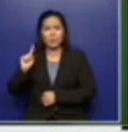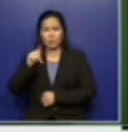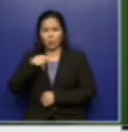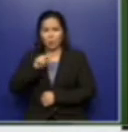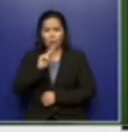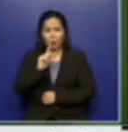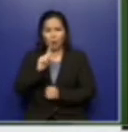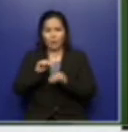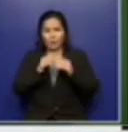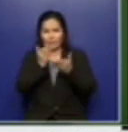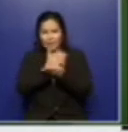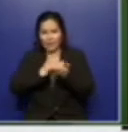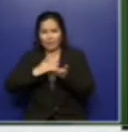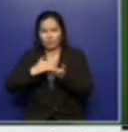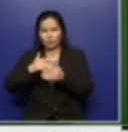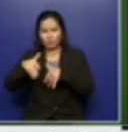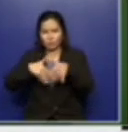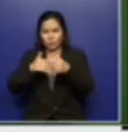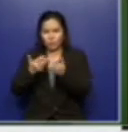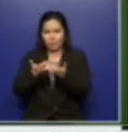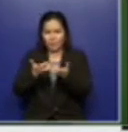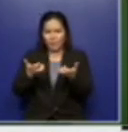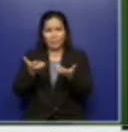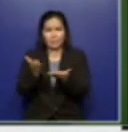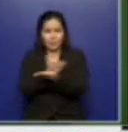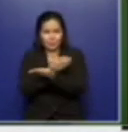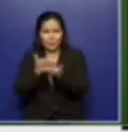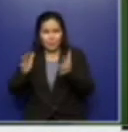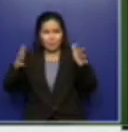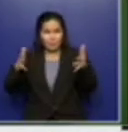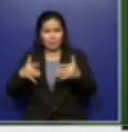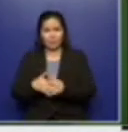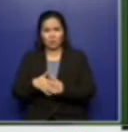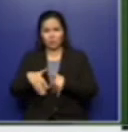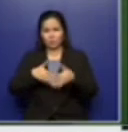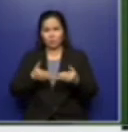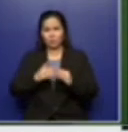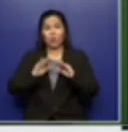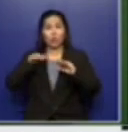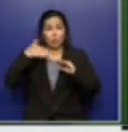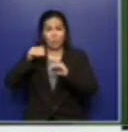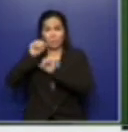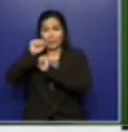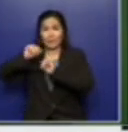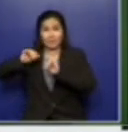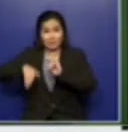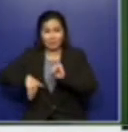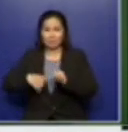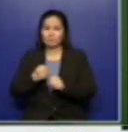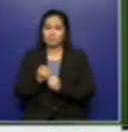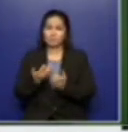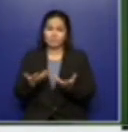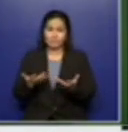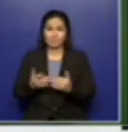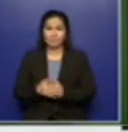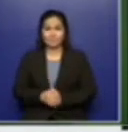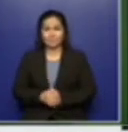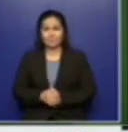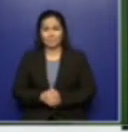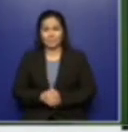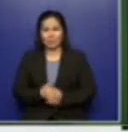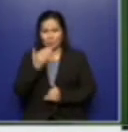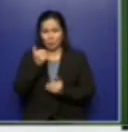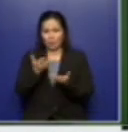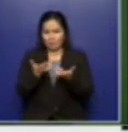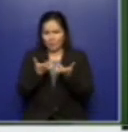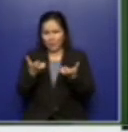ไว้ท่านไม่ได้กันเขตหมู่บ้านที่เขาตั้งมาก่อนที่จะประกาศเป็นพระราชกิจฎีกาท่านไม่ได้กันไว้เล